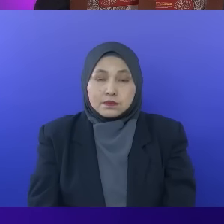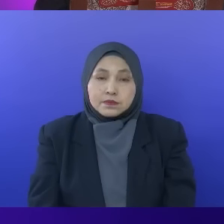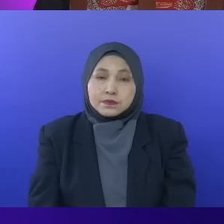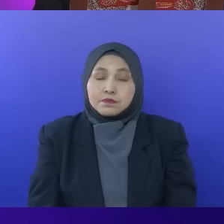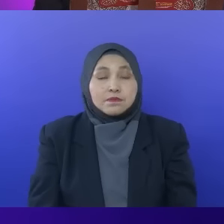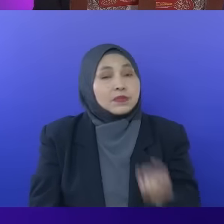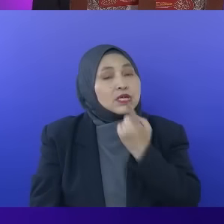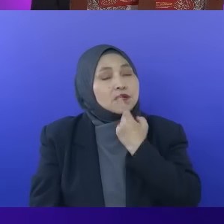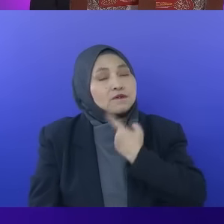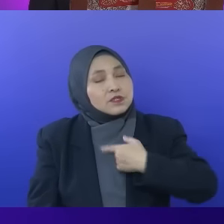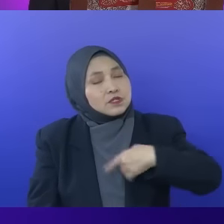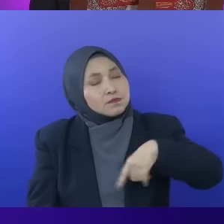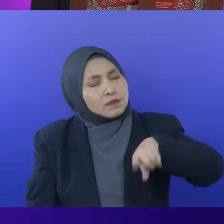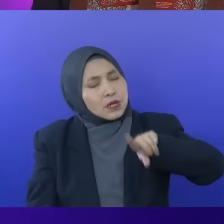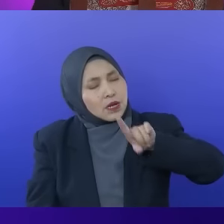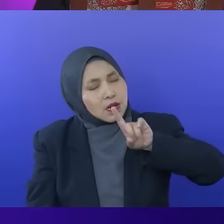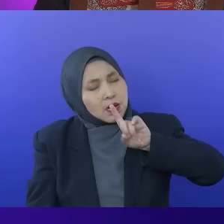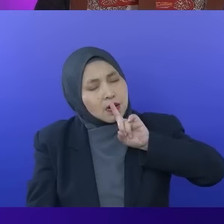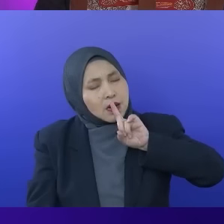Bismillahirohmanirohim